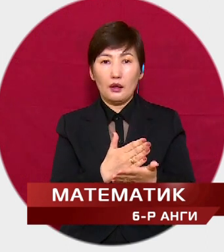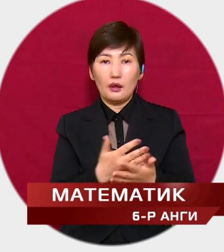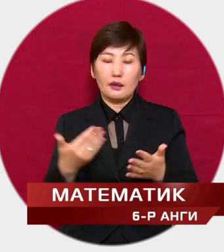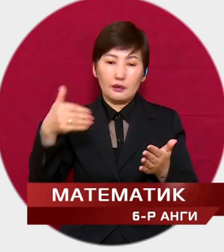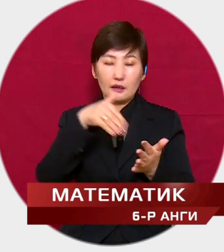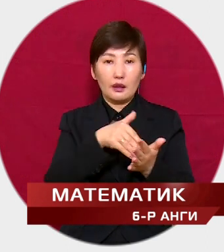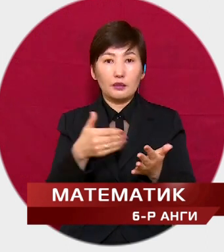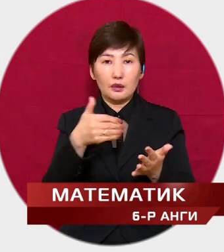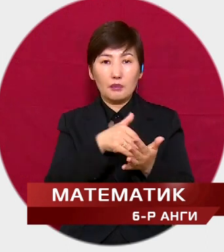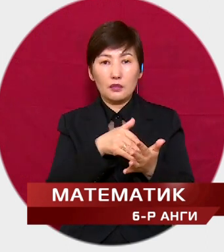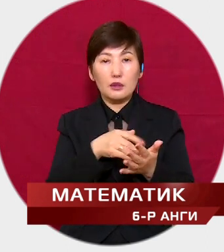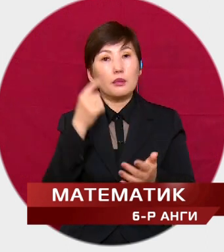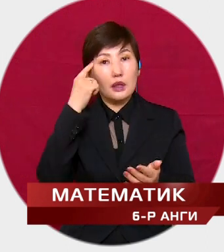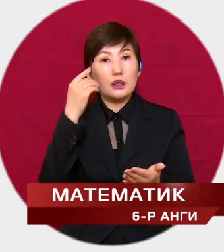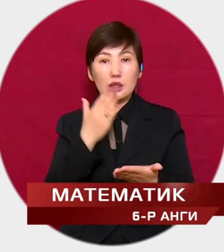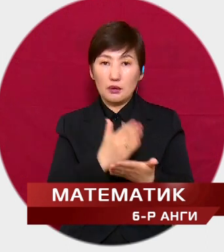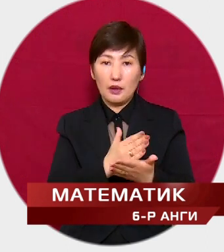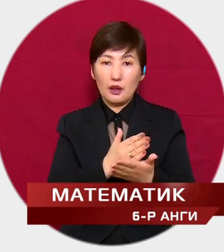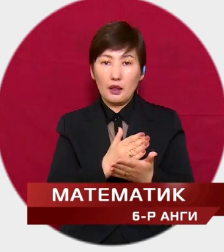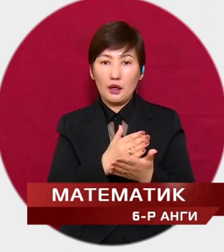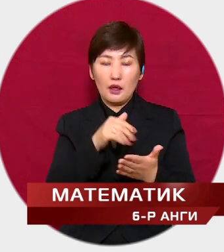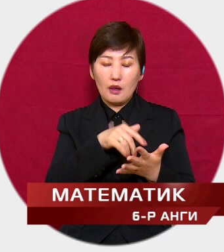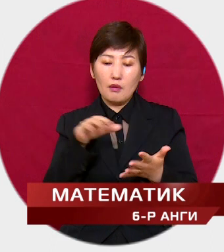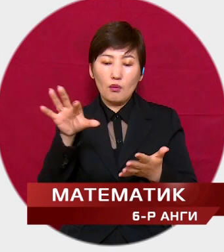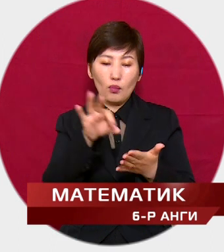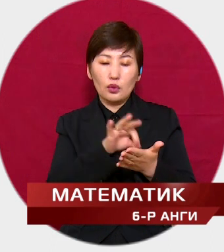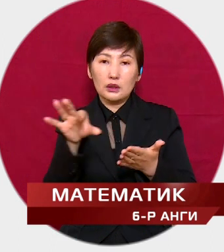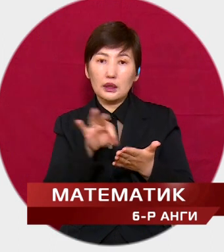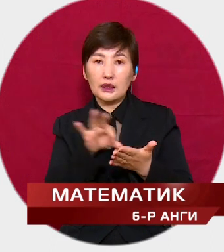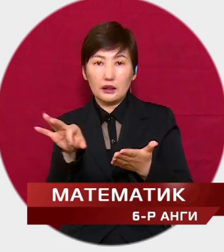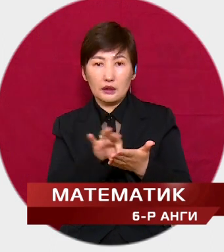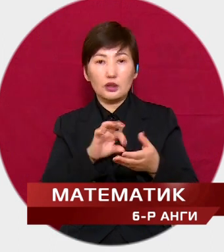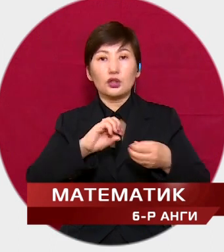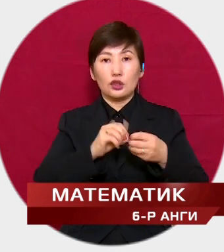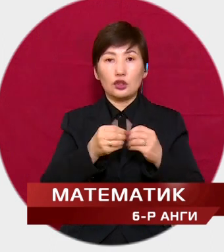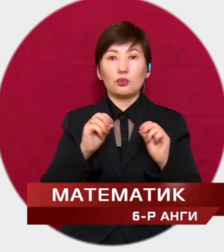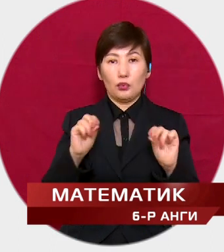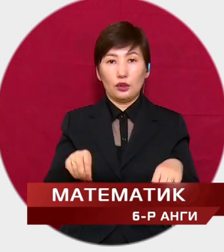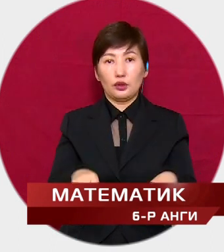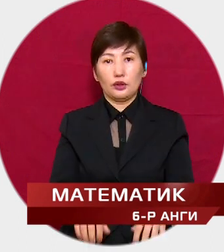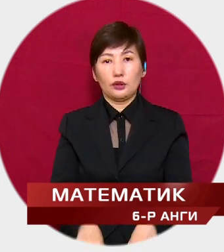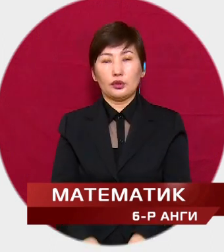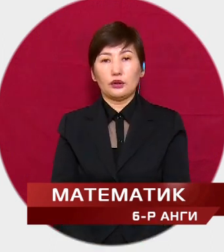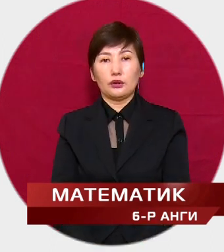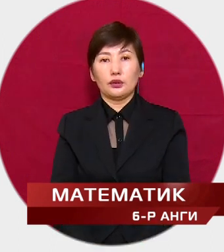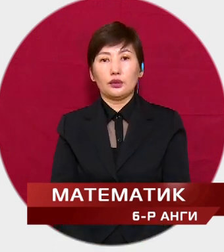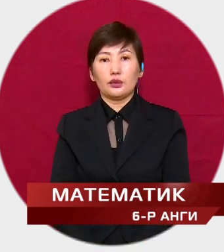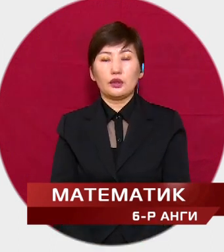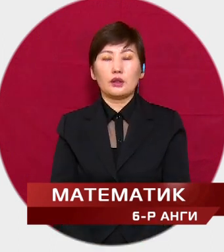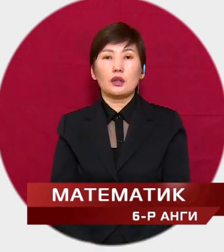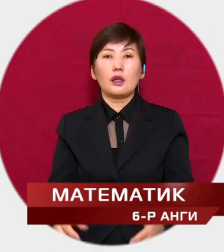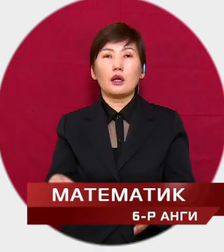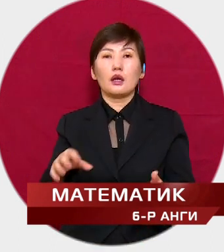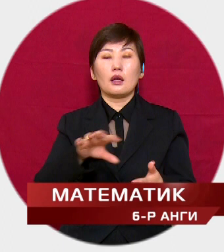нийт бид нарт мэдэгдэж байна. За эндээсээ бол бүртгэлийг бид нар бас хийж болно. За тэгэхээр энэ бүртгэлийг яаж хийсэн?